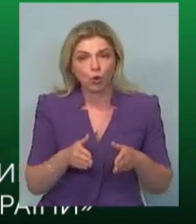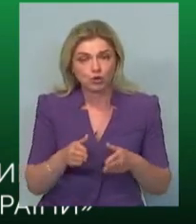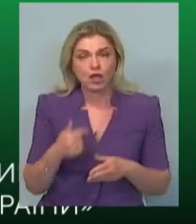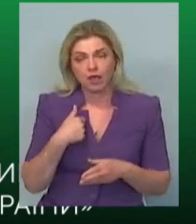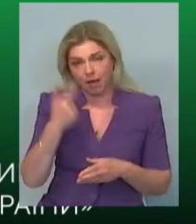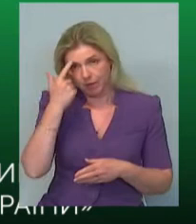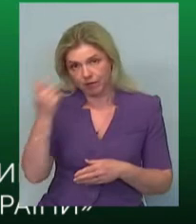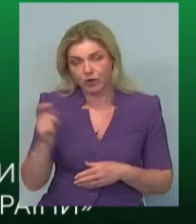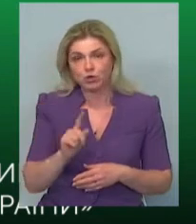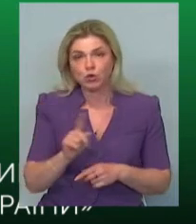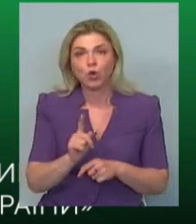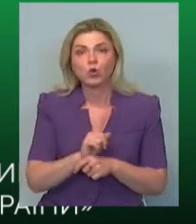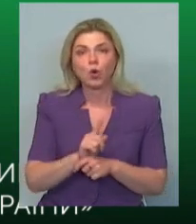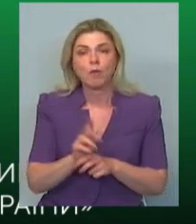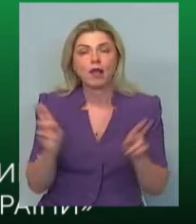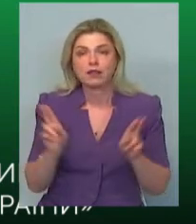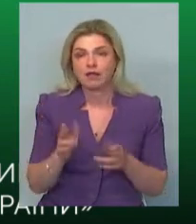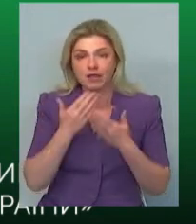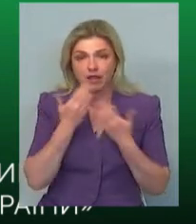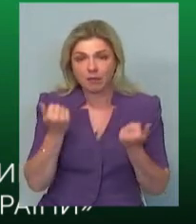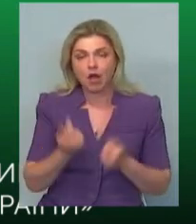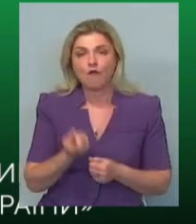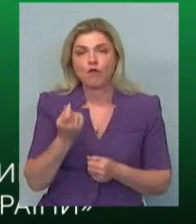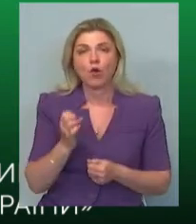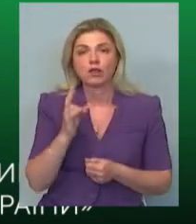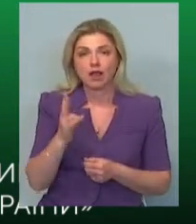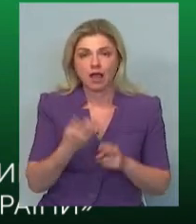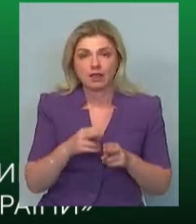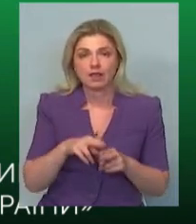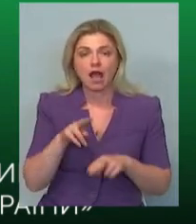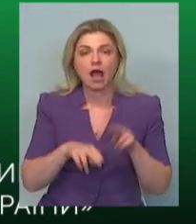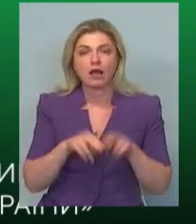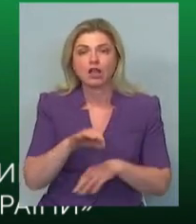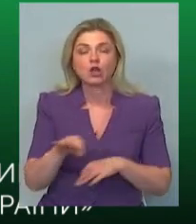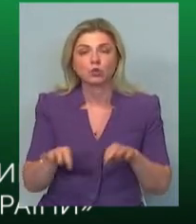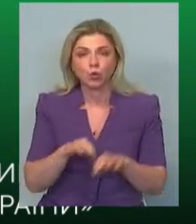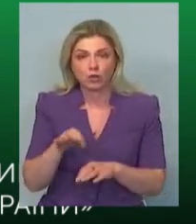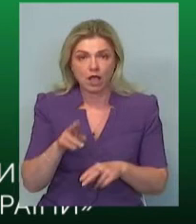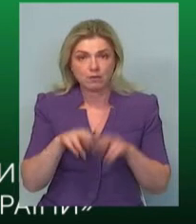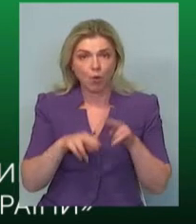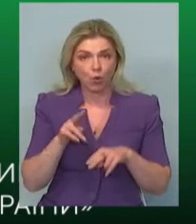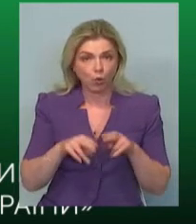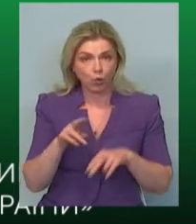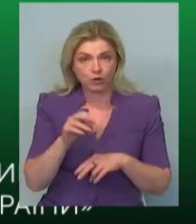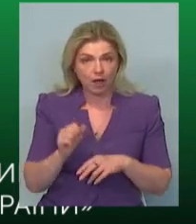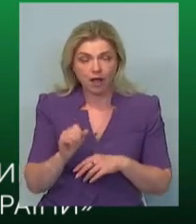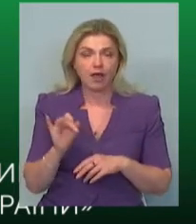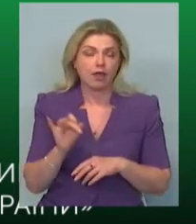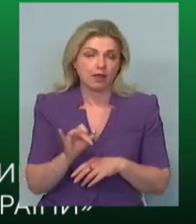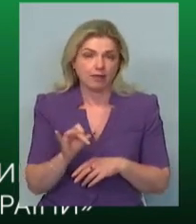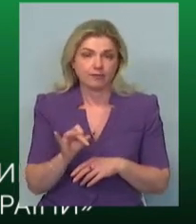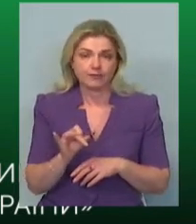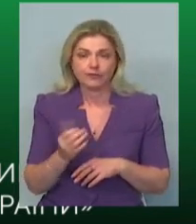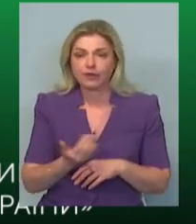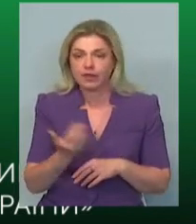Я попередив, що нормативів немає. Фонтан – це архітектурна споруда, яка